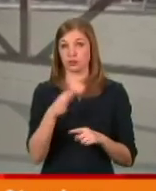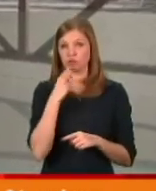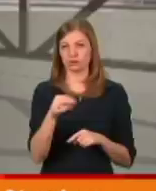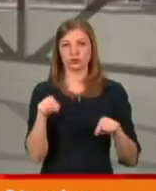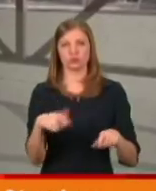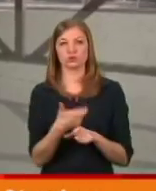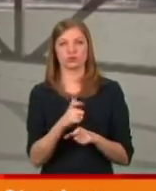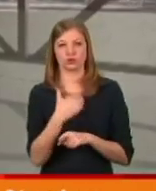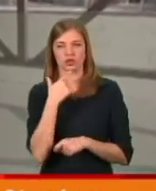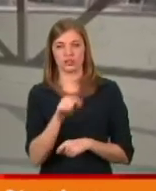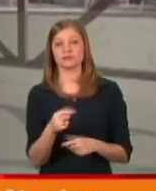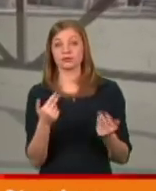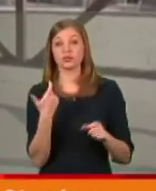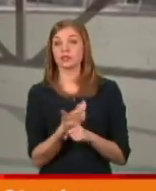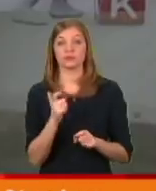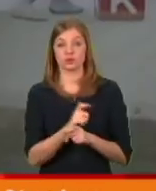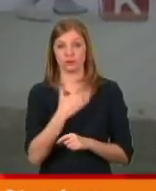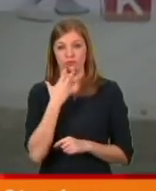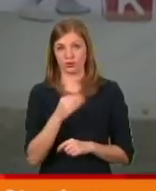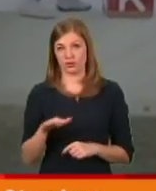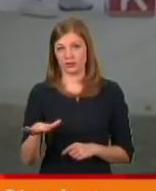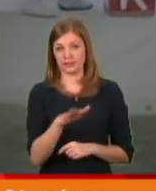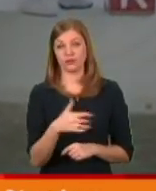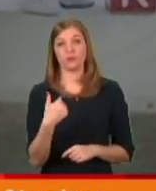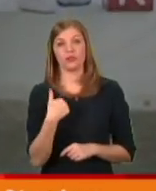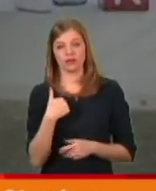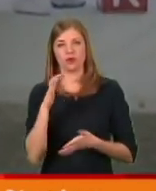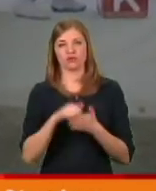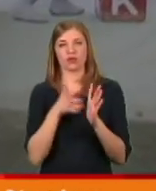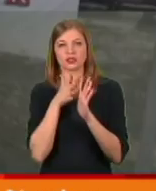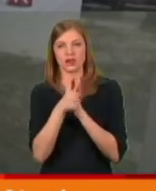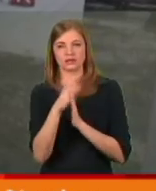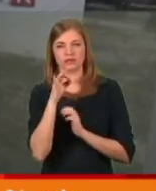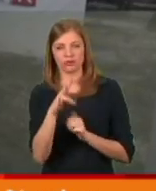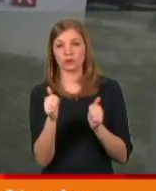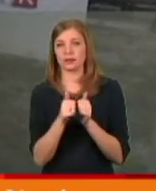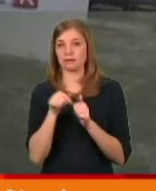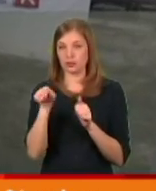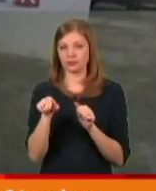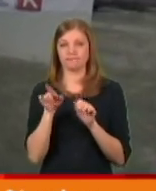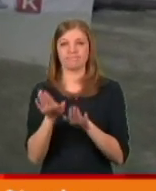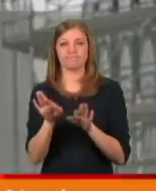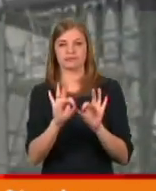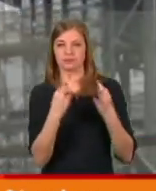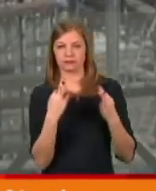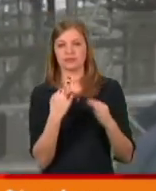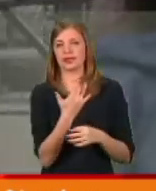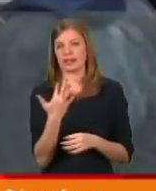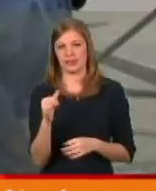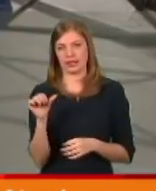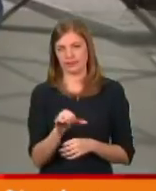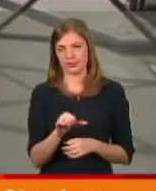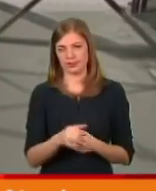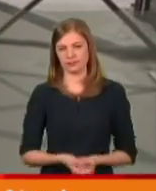дуже красиво. Красиво, безумовно красиво. Нам же через радіаційний фон біля арки дозволяють побути лише кілька